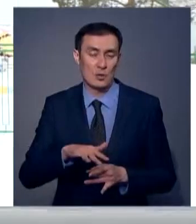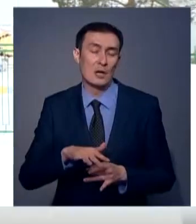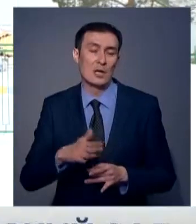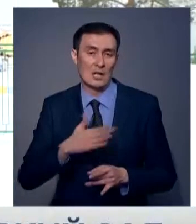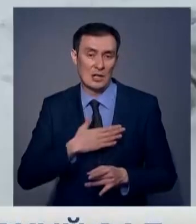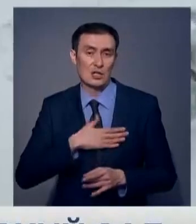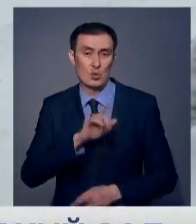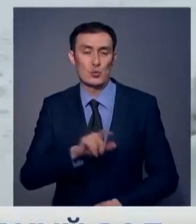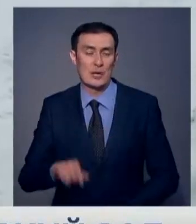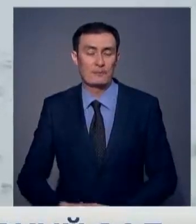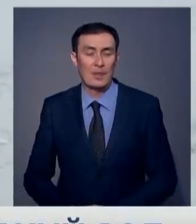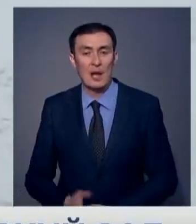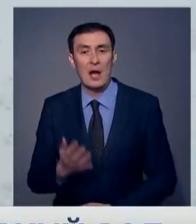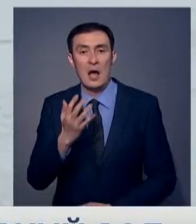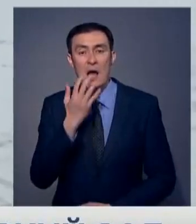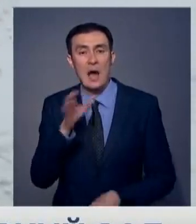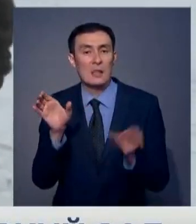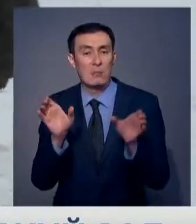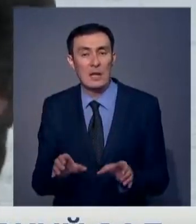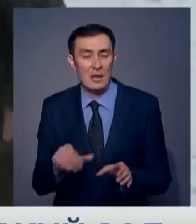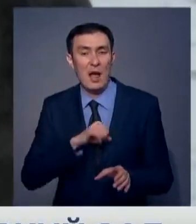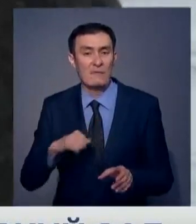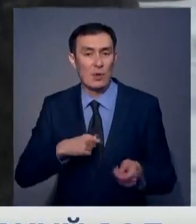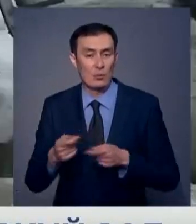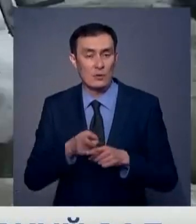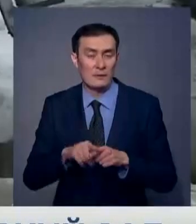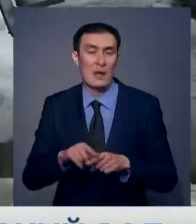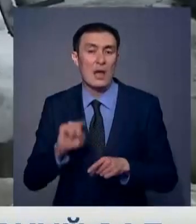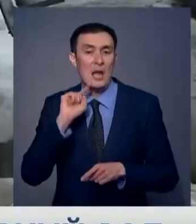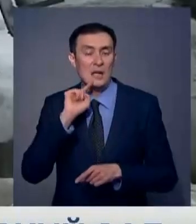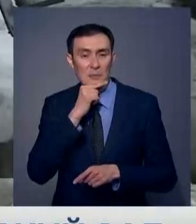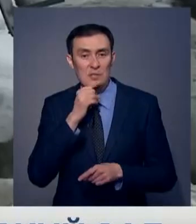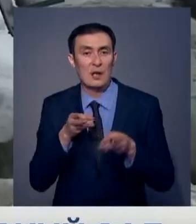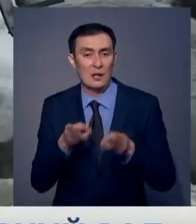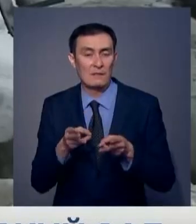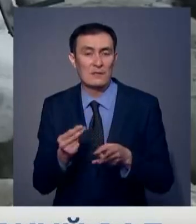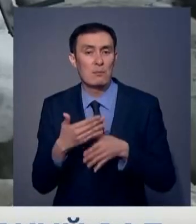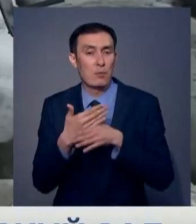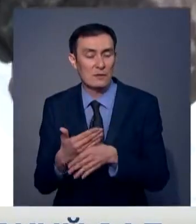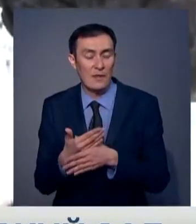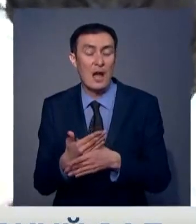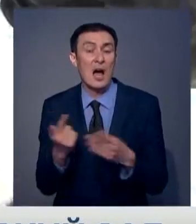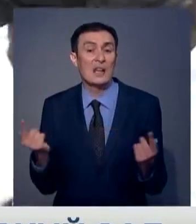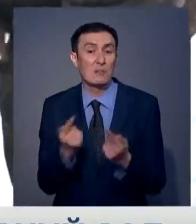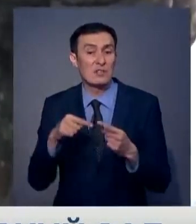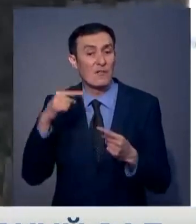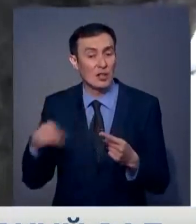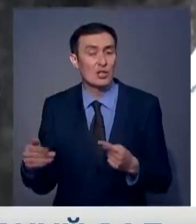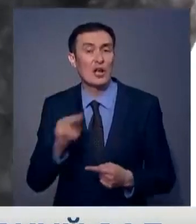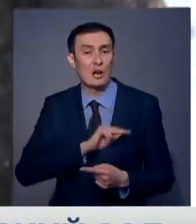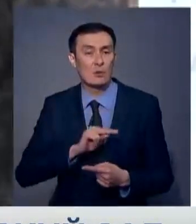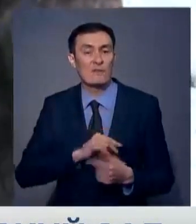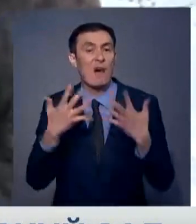Для наших жителей. Отопление в детском саду автономное. Экономичные бункерные котлы поставили спонсоры. В отличие от обычных котельных, они работают